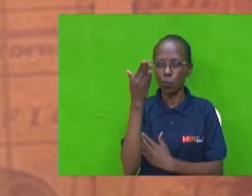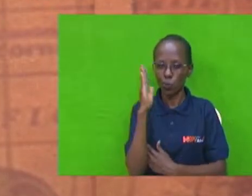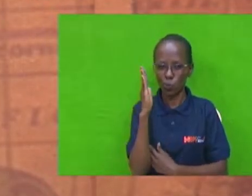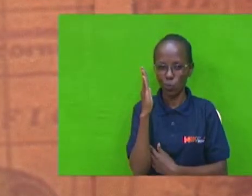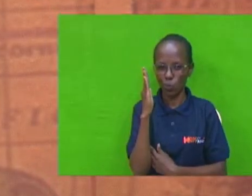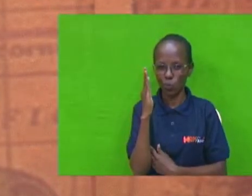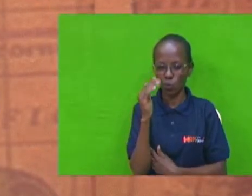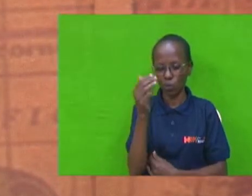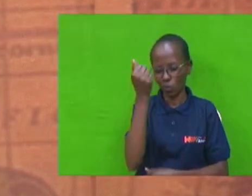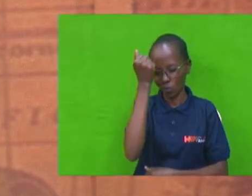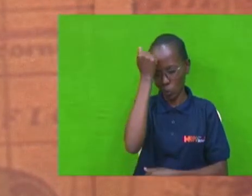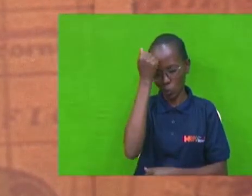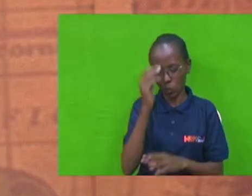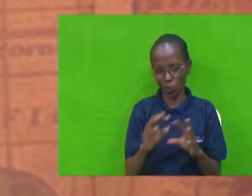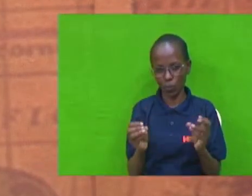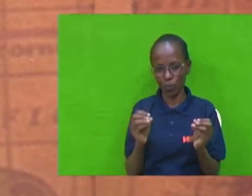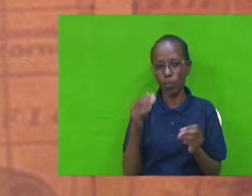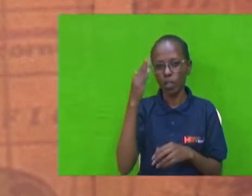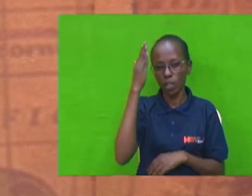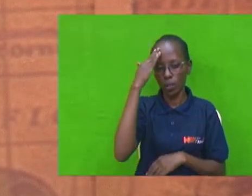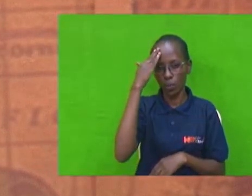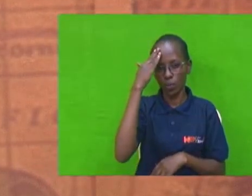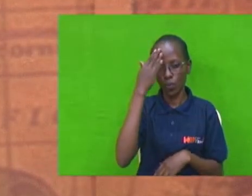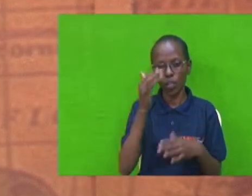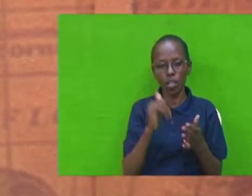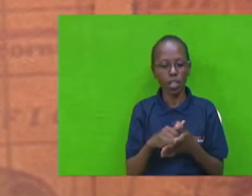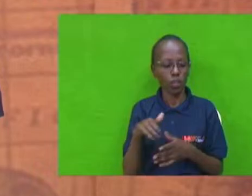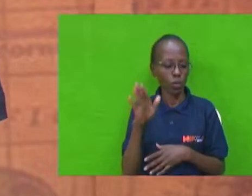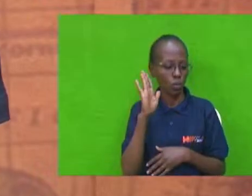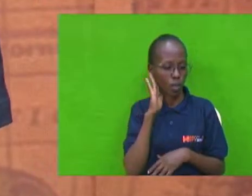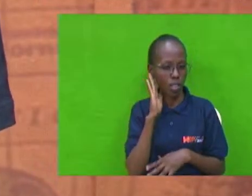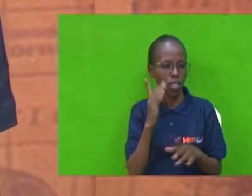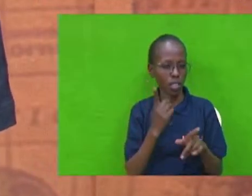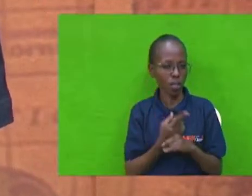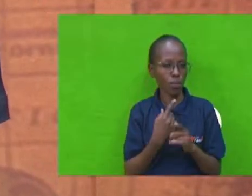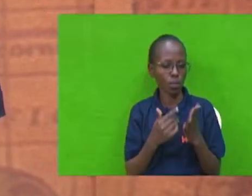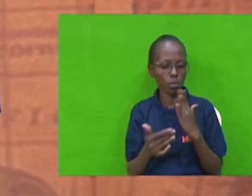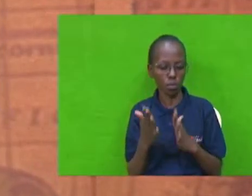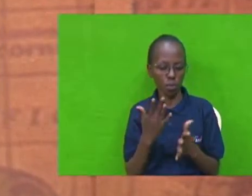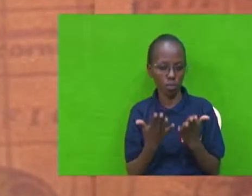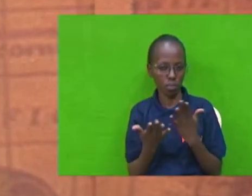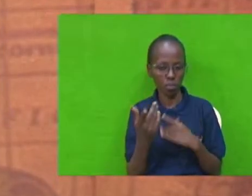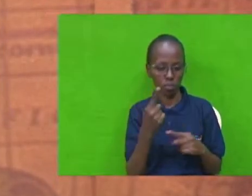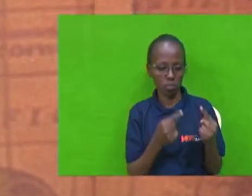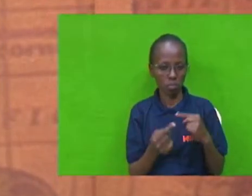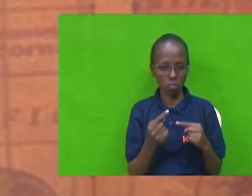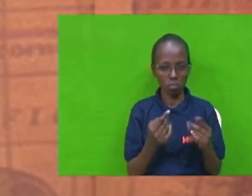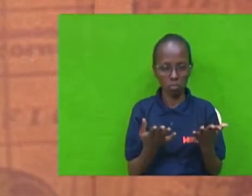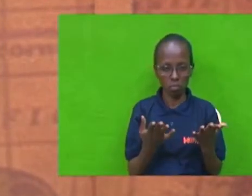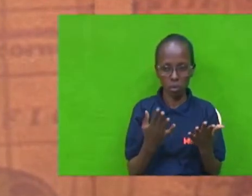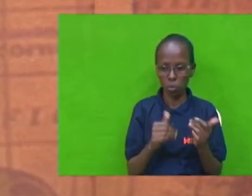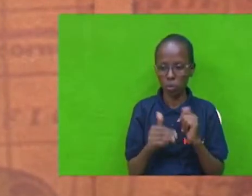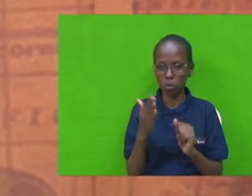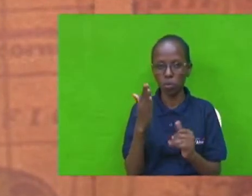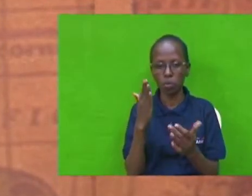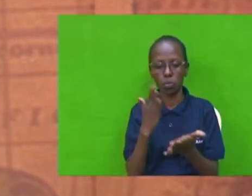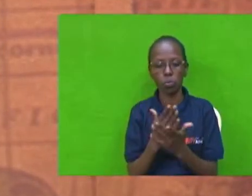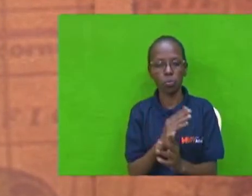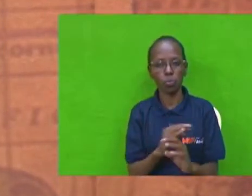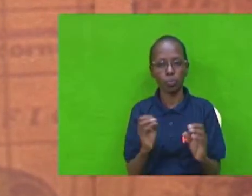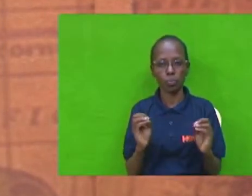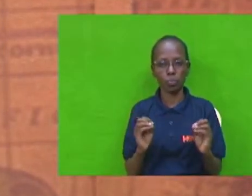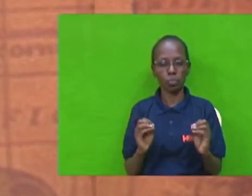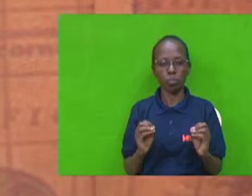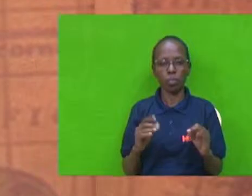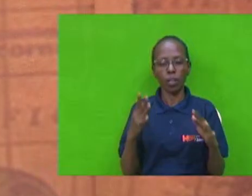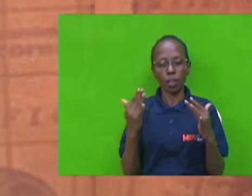Mungu si mjinga anijua kwamba kuna utiifu mwingine pengine huenda ukawa ambao si sawa. Kumaanisha